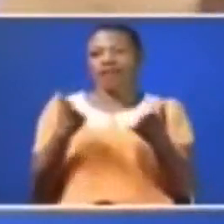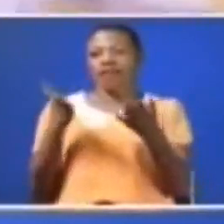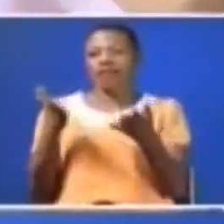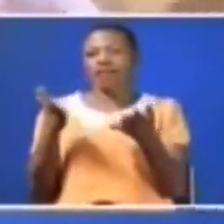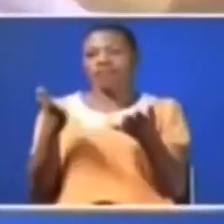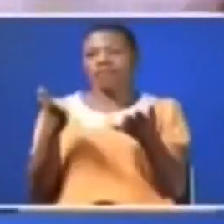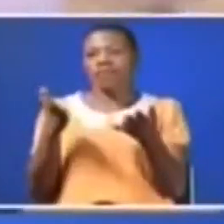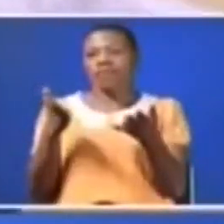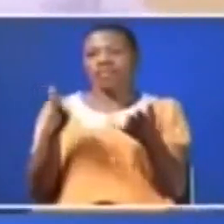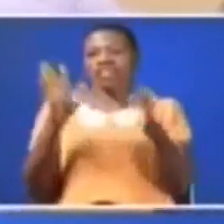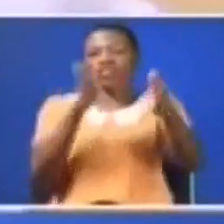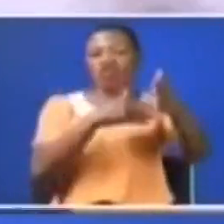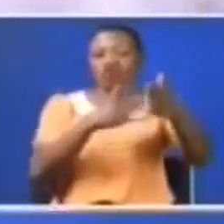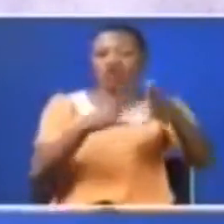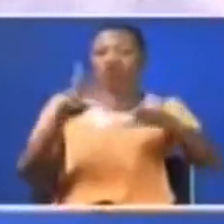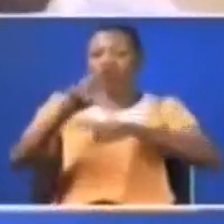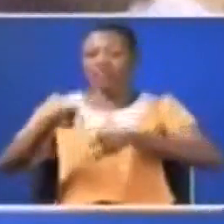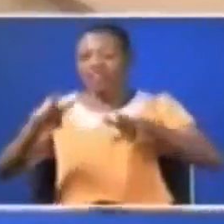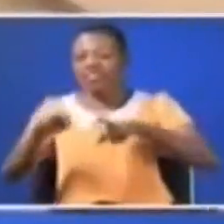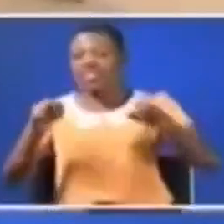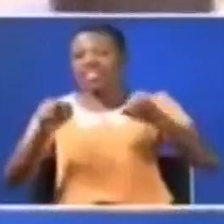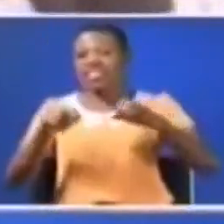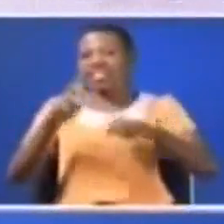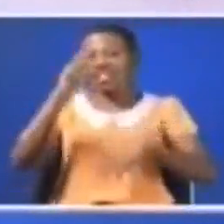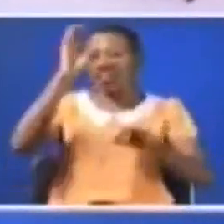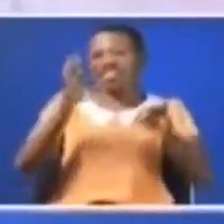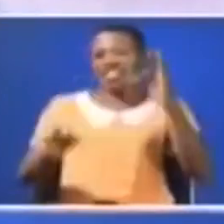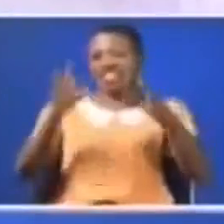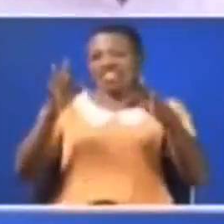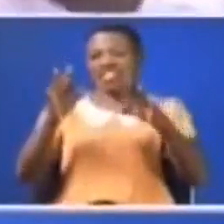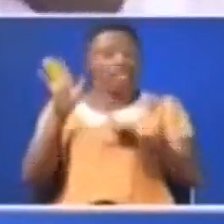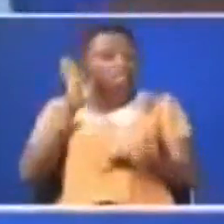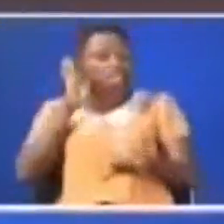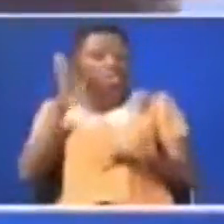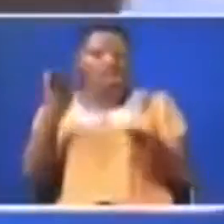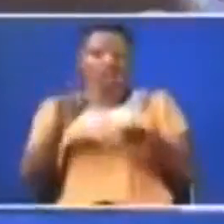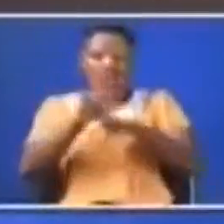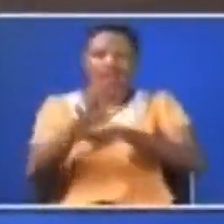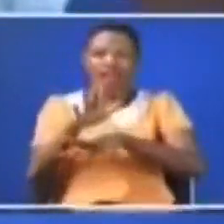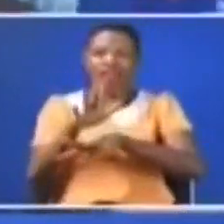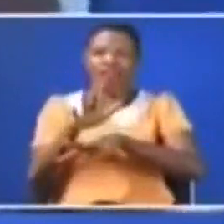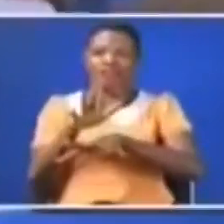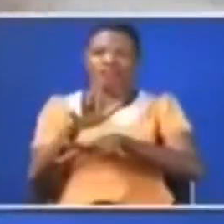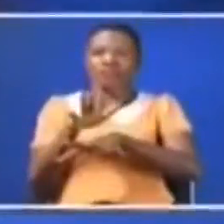Moto umewaka. Nyimbo za kutafuta haki zikisikika kwa muda mapema leo hii.